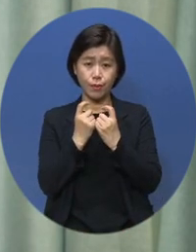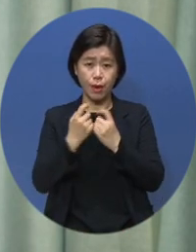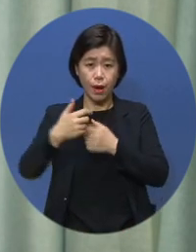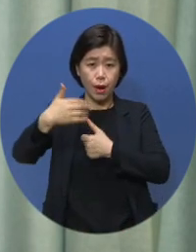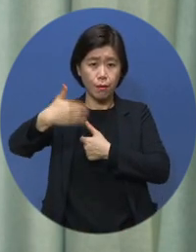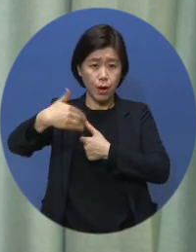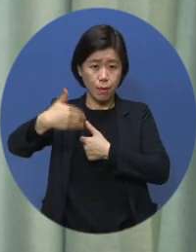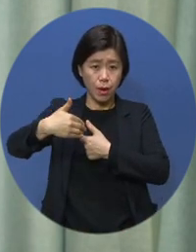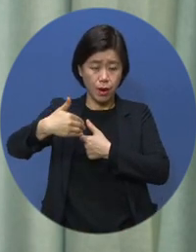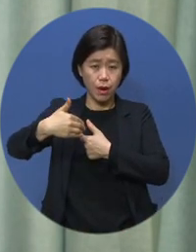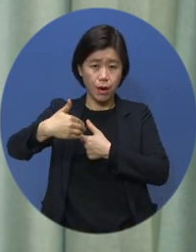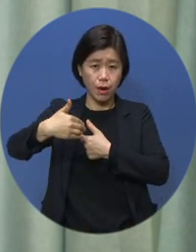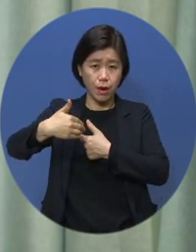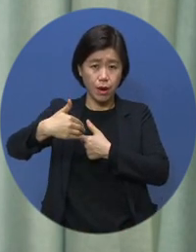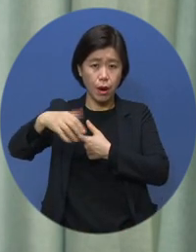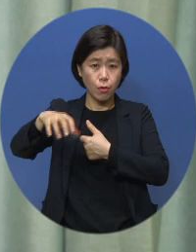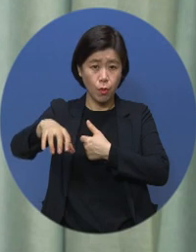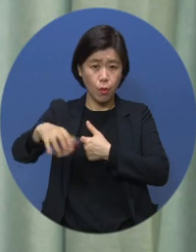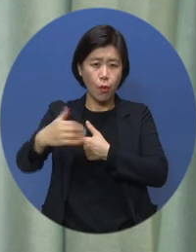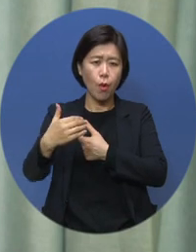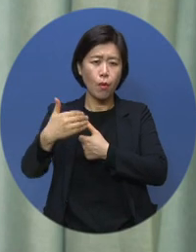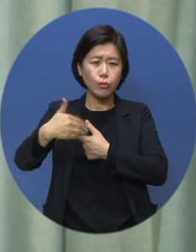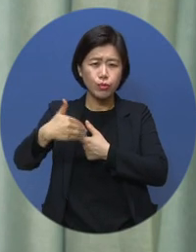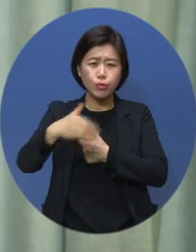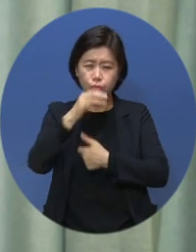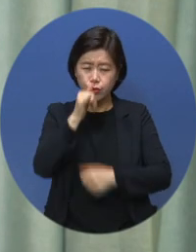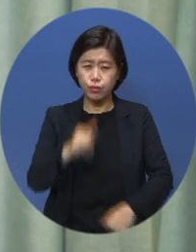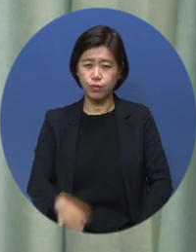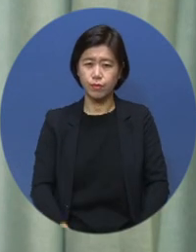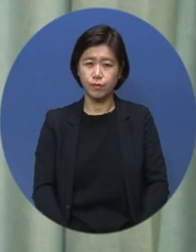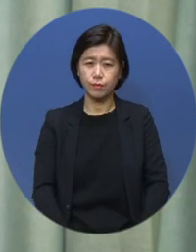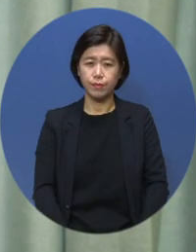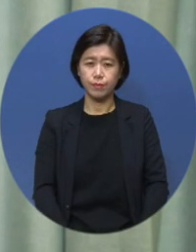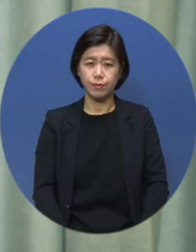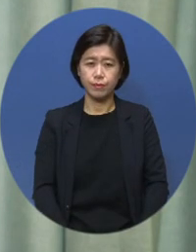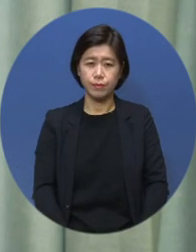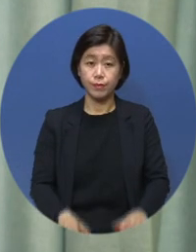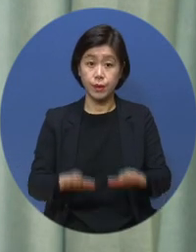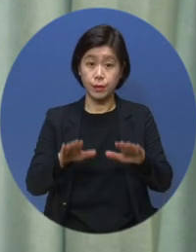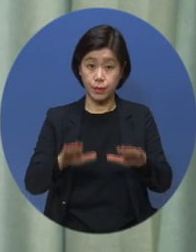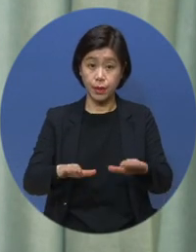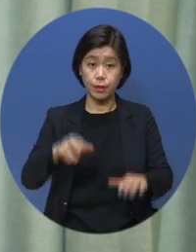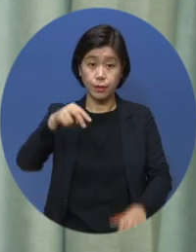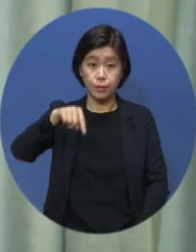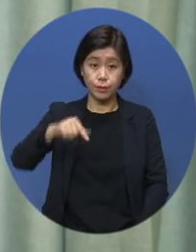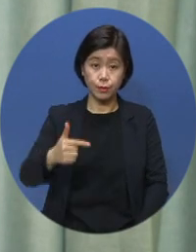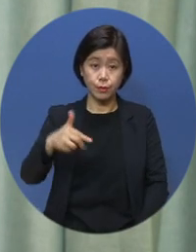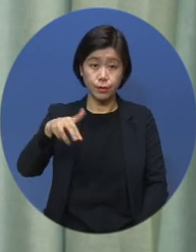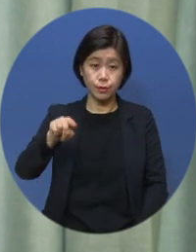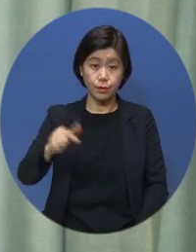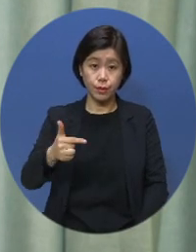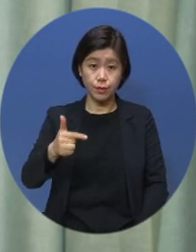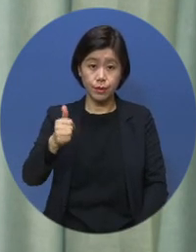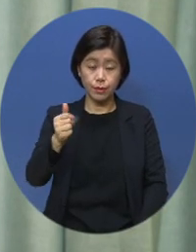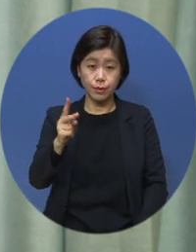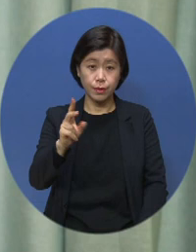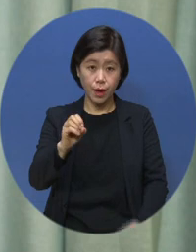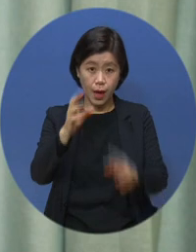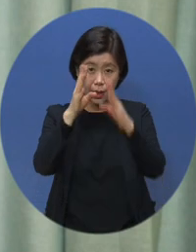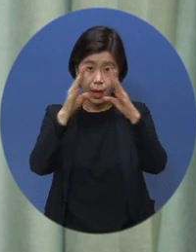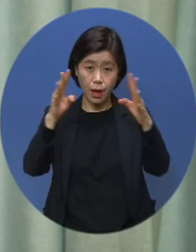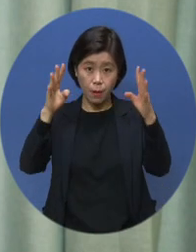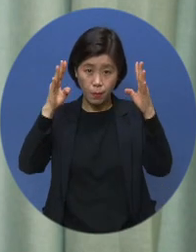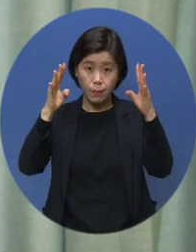곳에서 개인적으로 요구하는 사항들이 있어요 이번에는 제가 순천향대학교 학생들